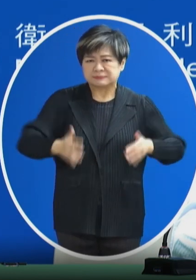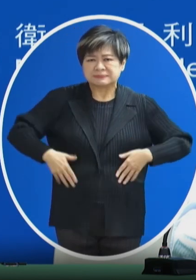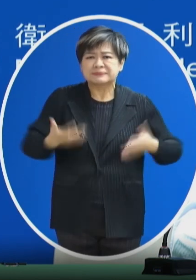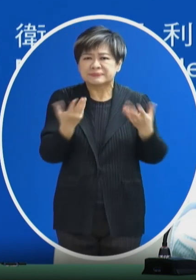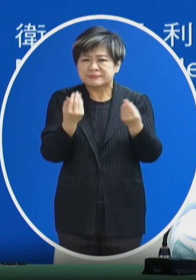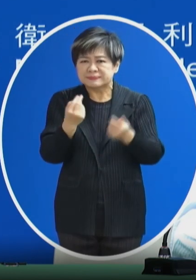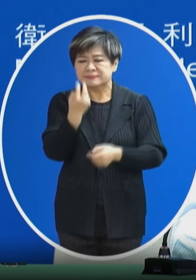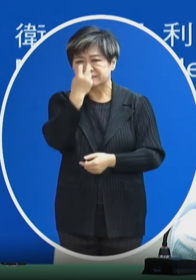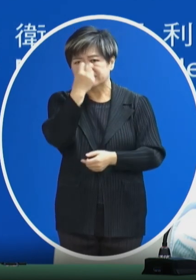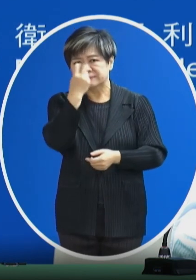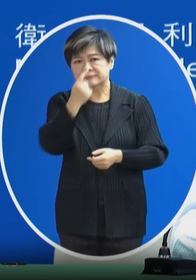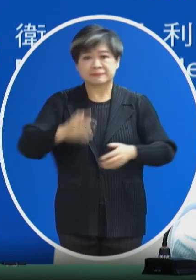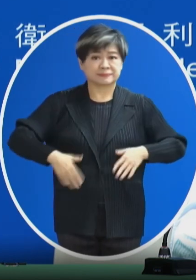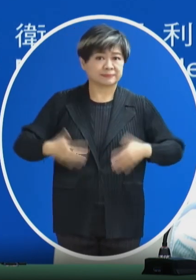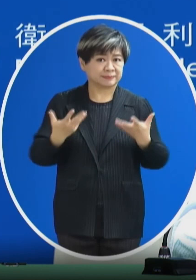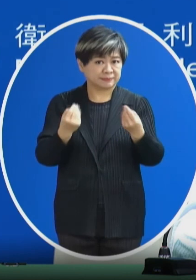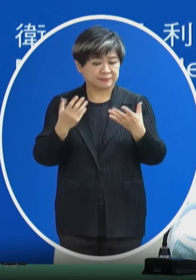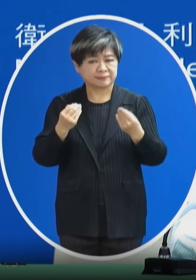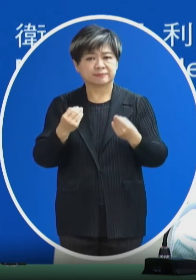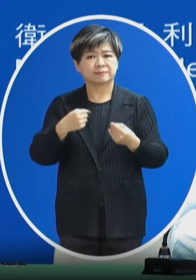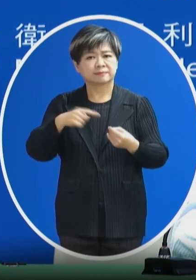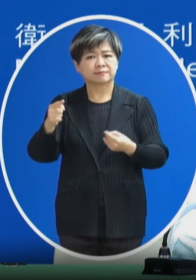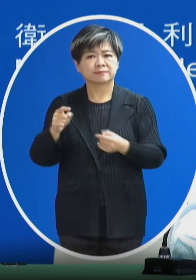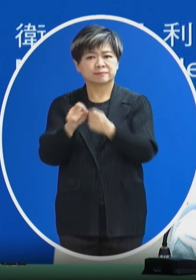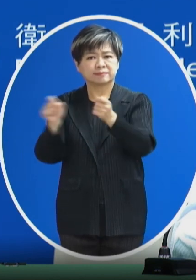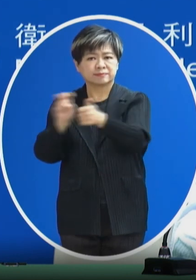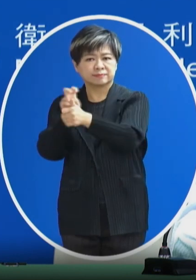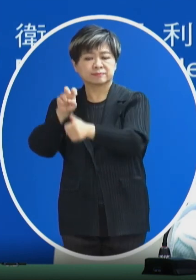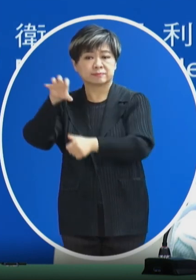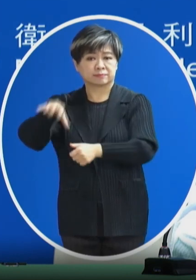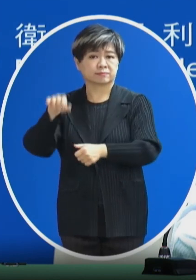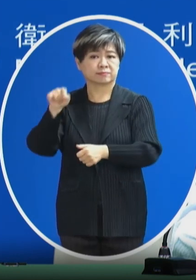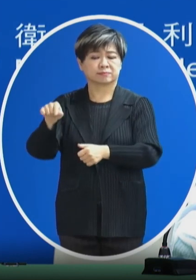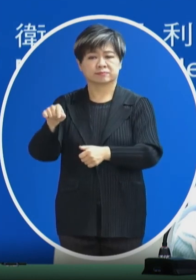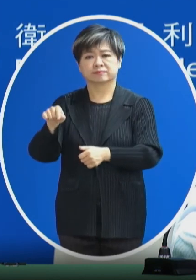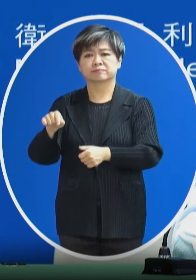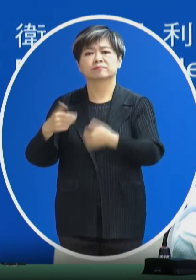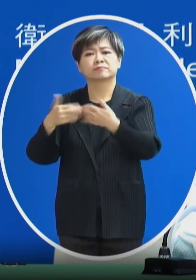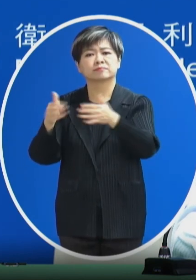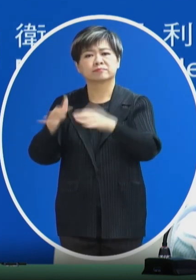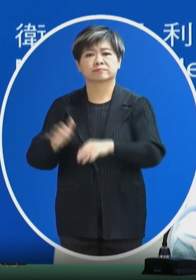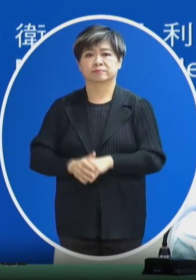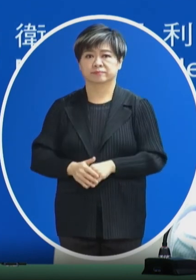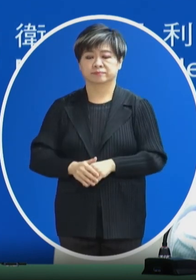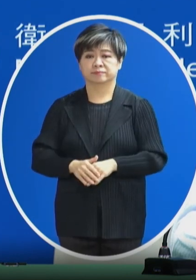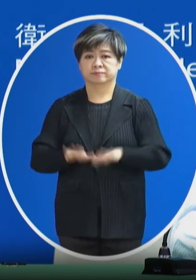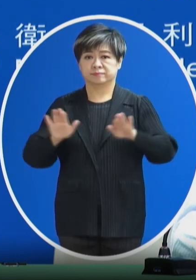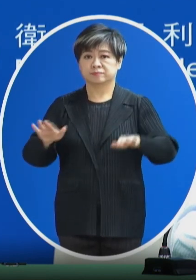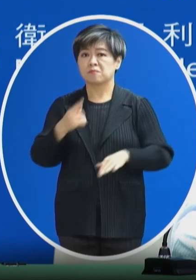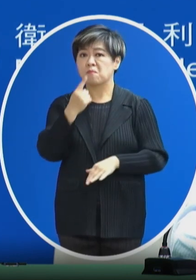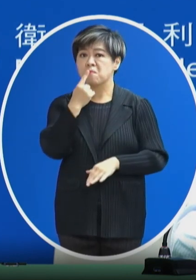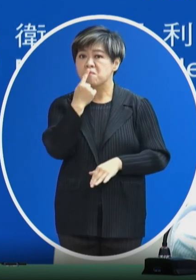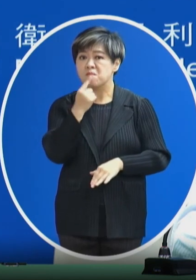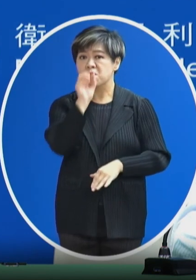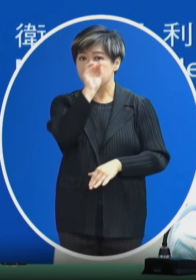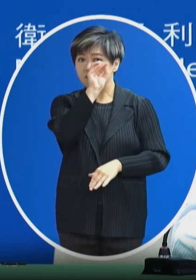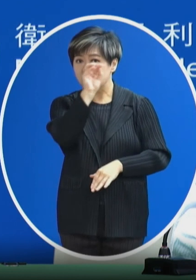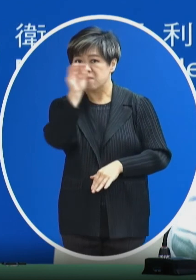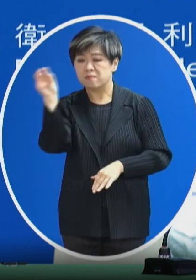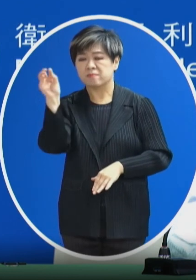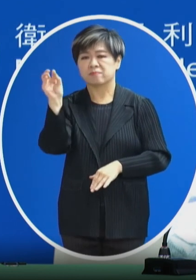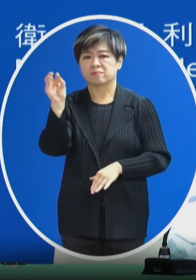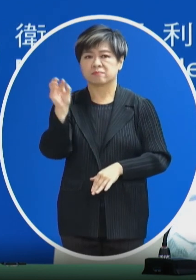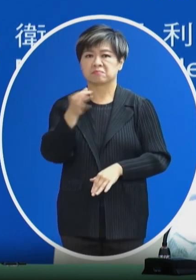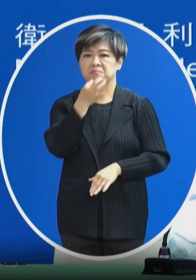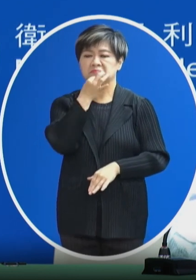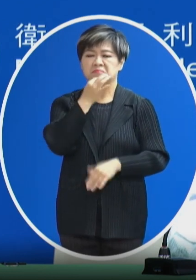检查啊，那并避免前往成长机构，这一条我们就改为哦，就是这个红色的字的部分啊，就避免前